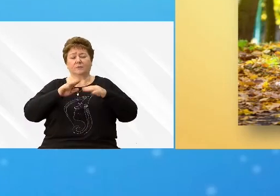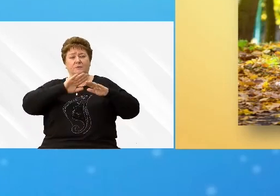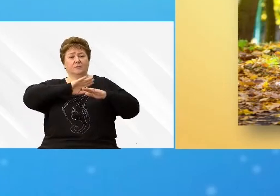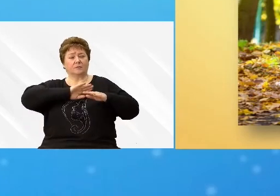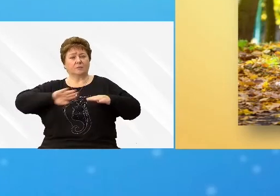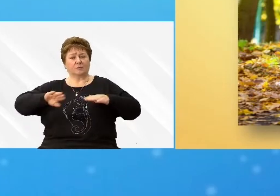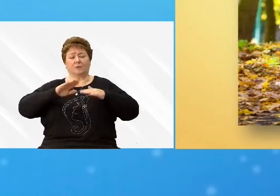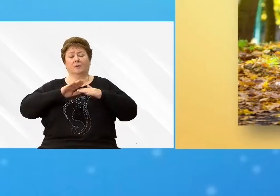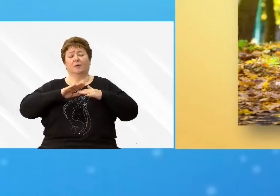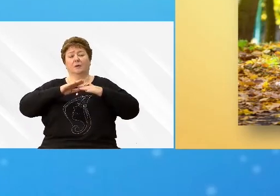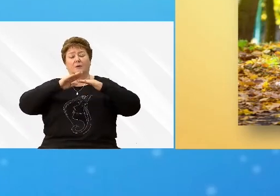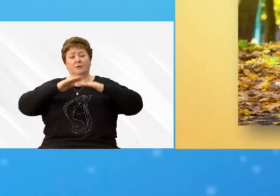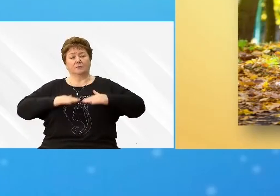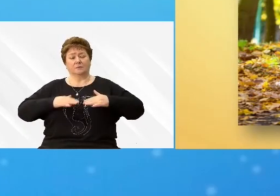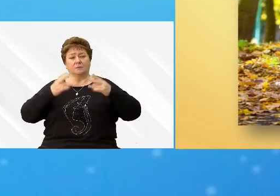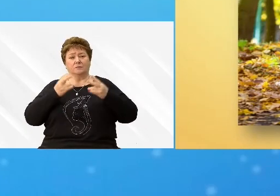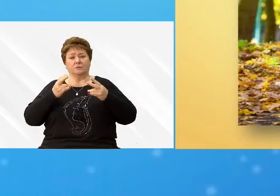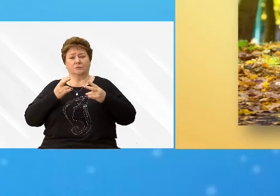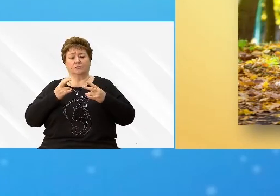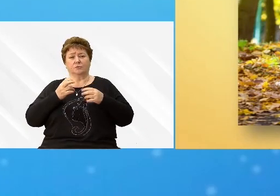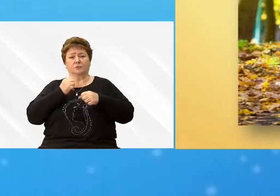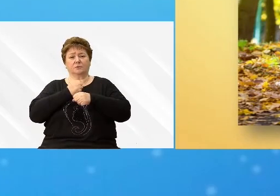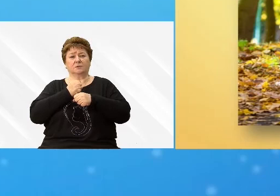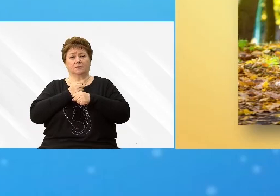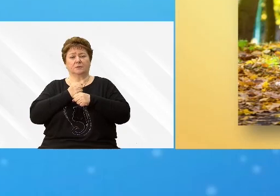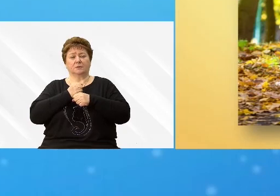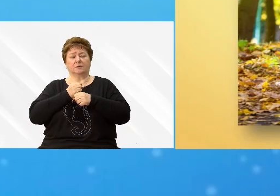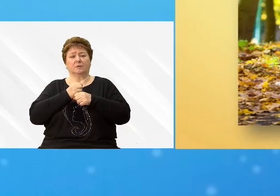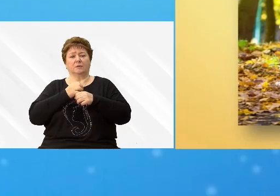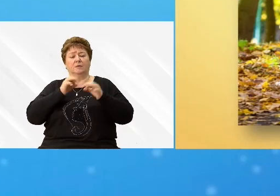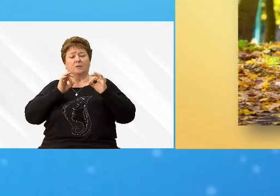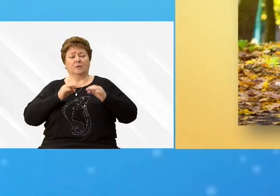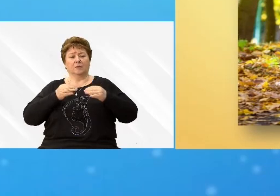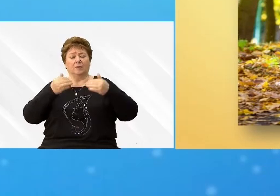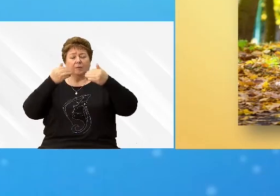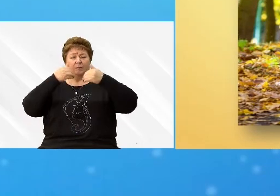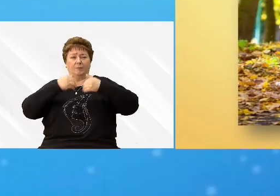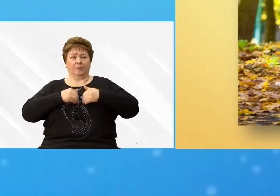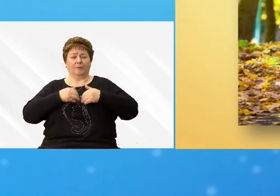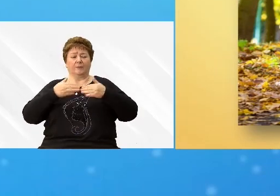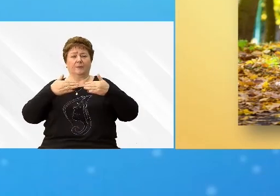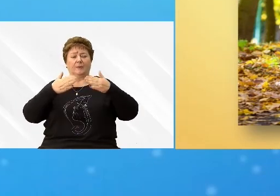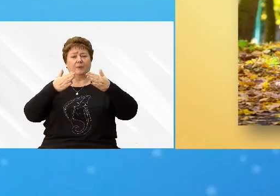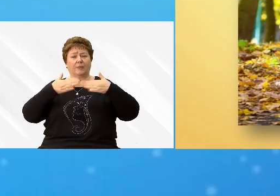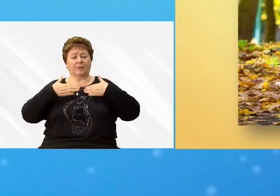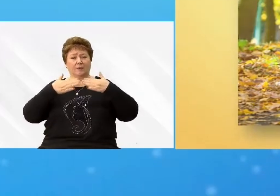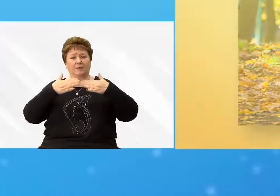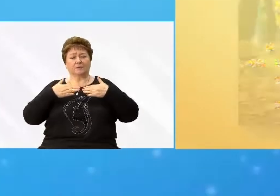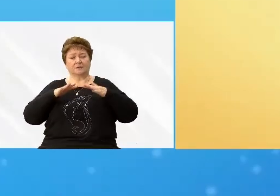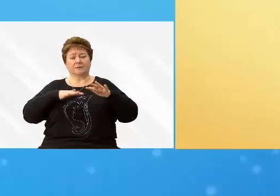стресса рекомендуется сделать несколько ритмичных глубоких дыхательных движений